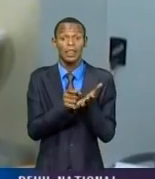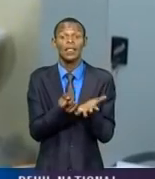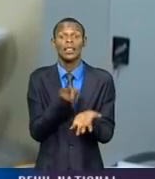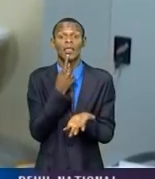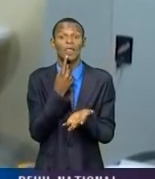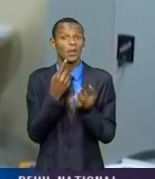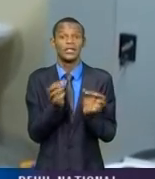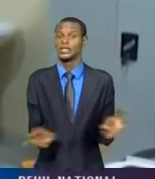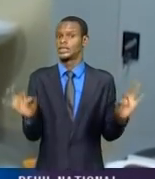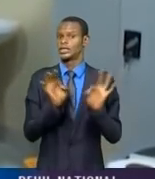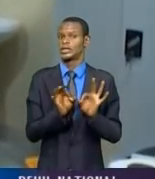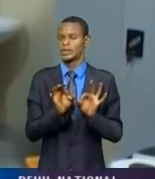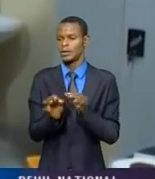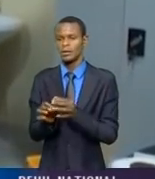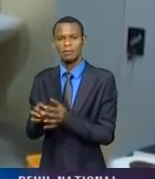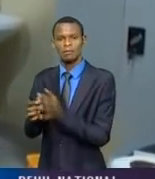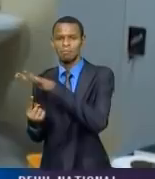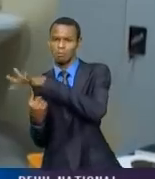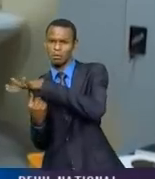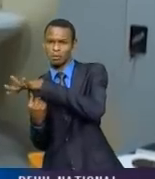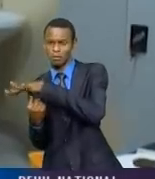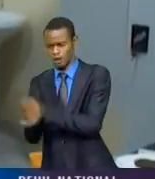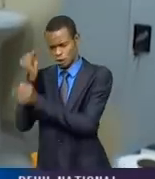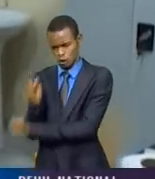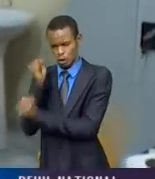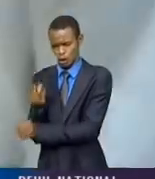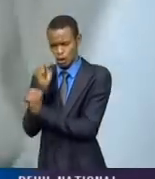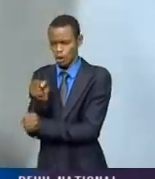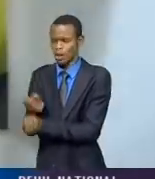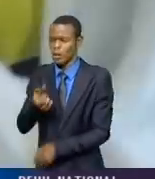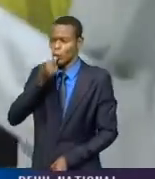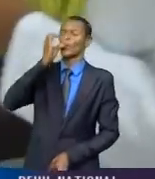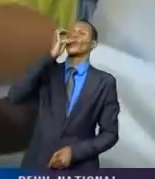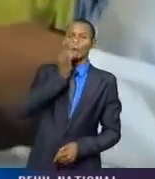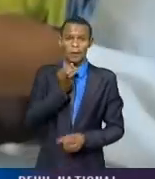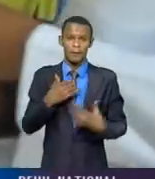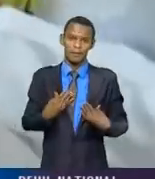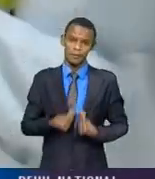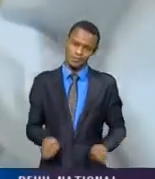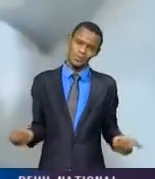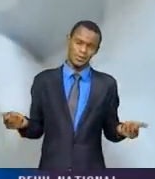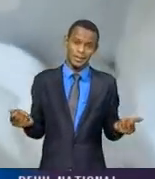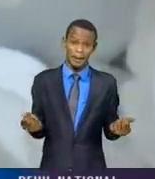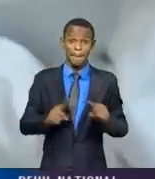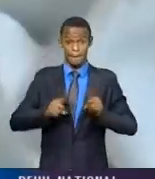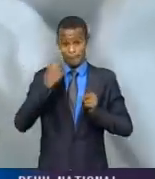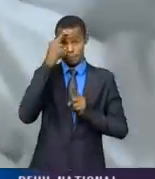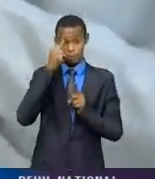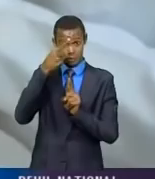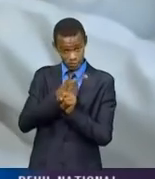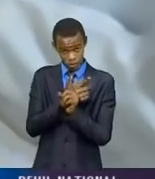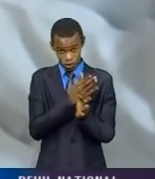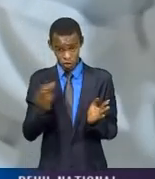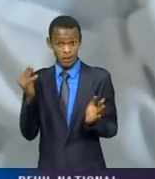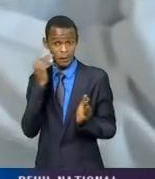traditionnelle aurores pour ces mois de mars propose une campagne gratuite de la gastro-entérologie